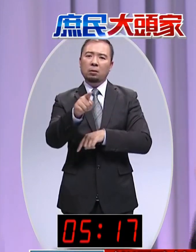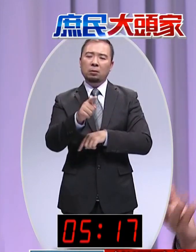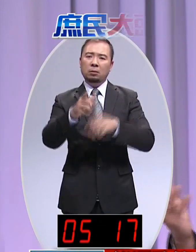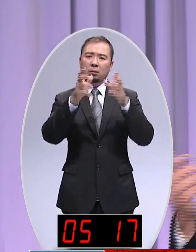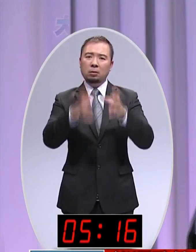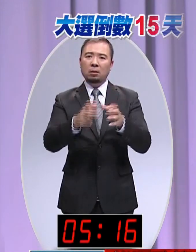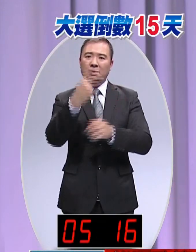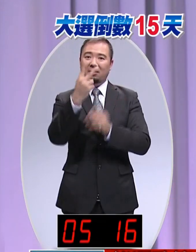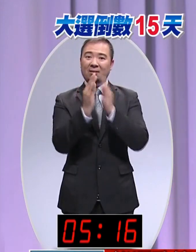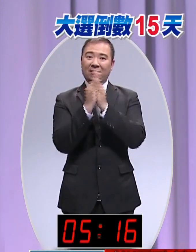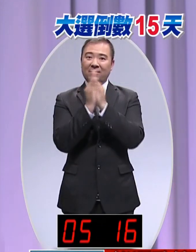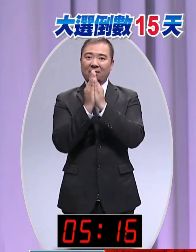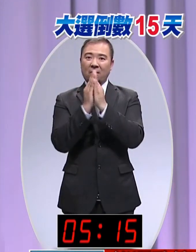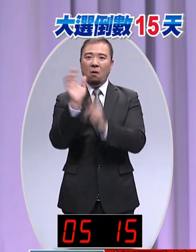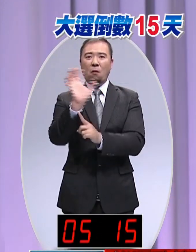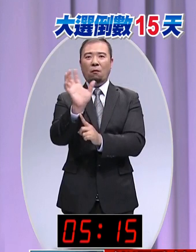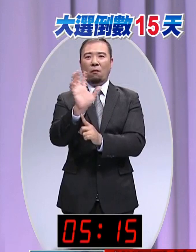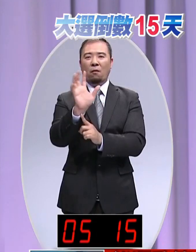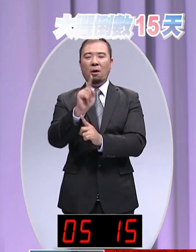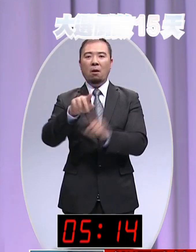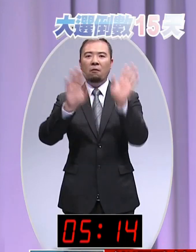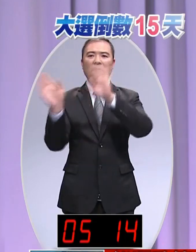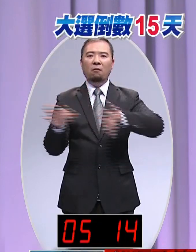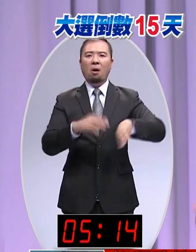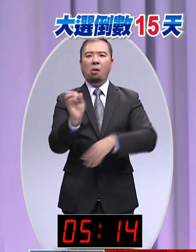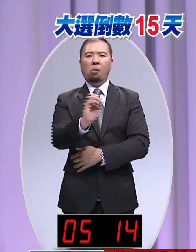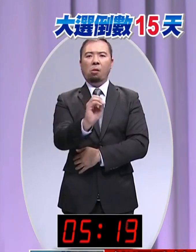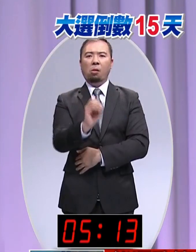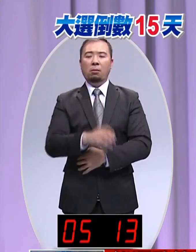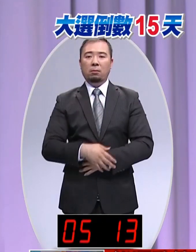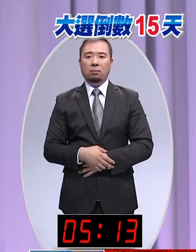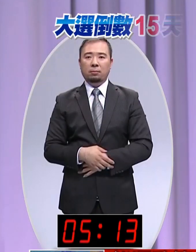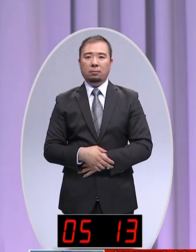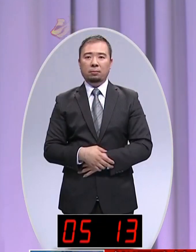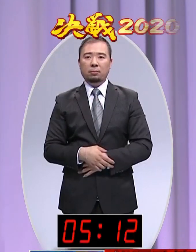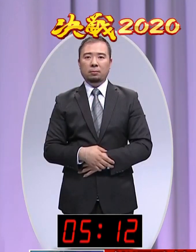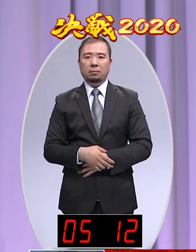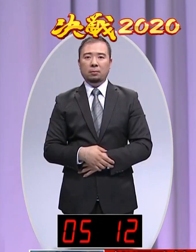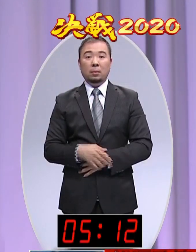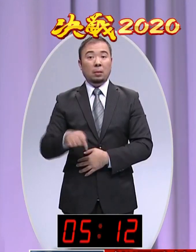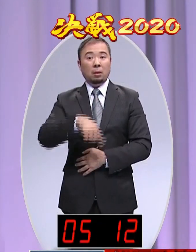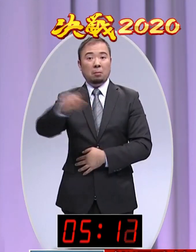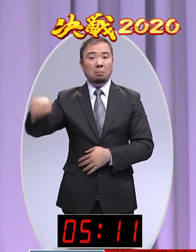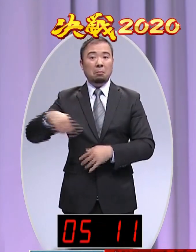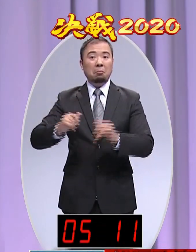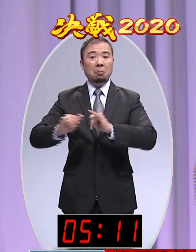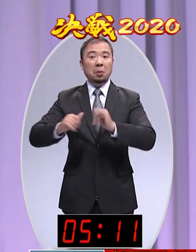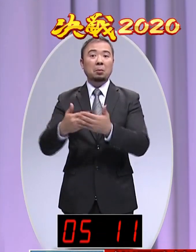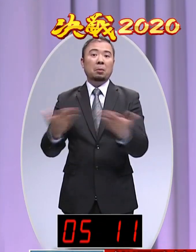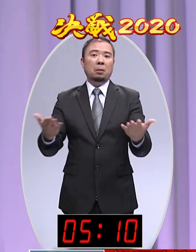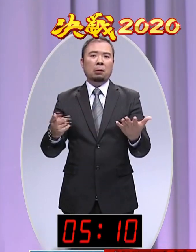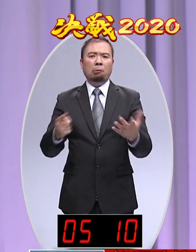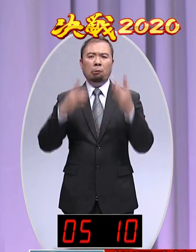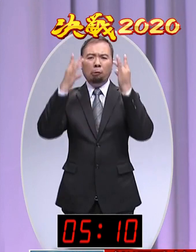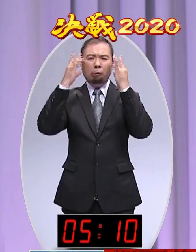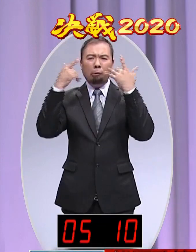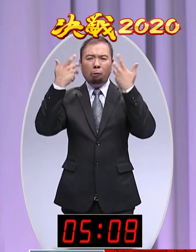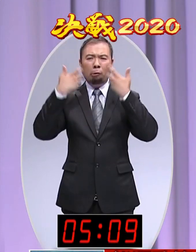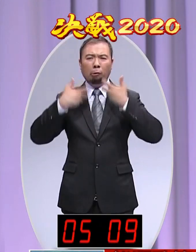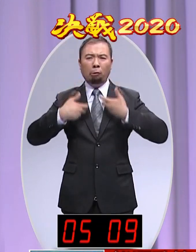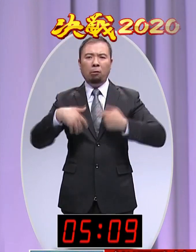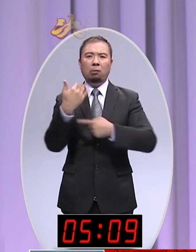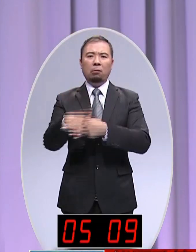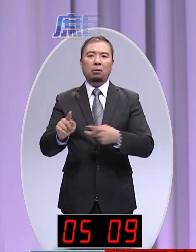发电，没有风，你让台湾人民选择，第一个被热死，第二个被你烧的煤炭给熏